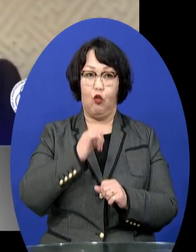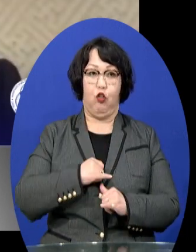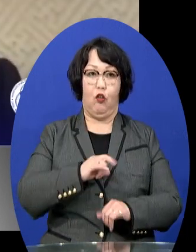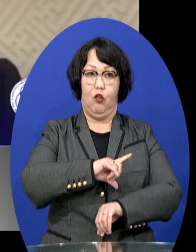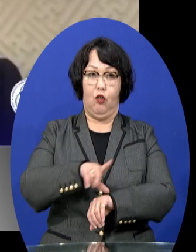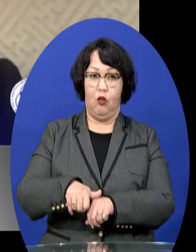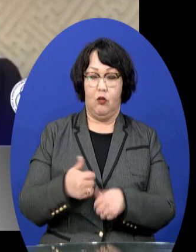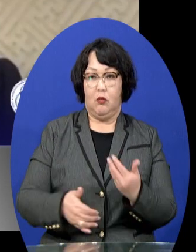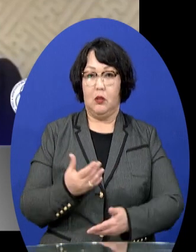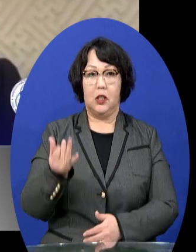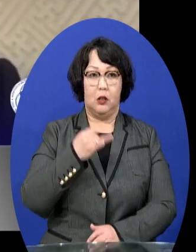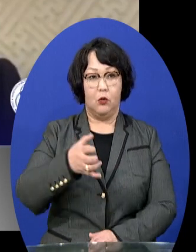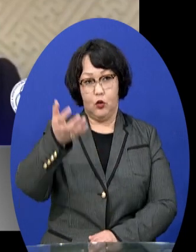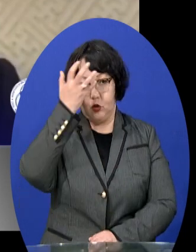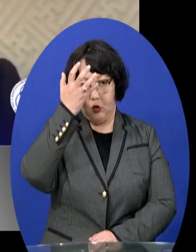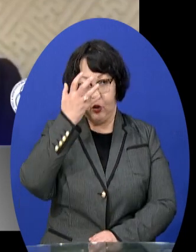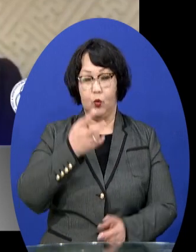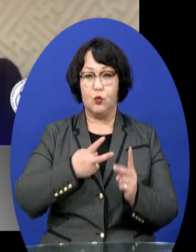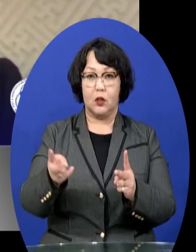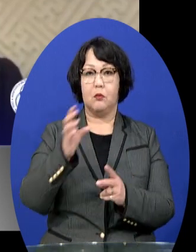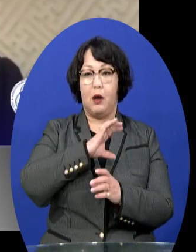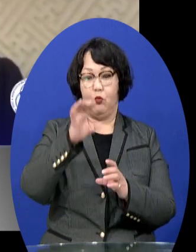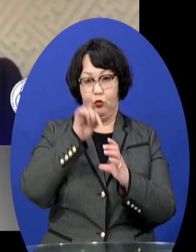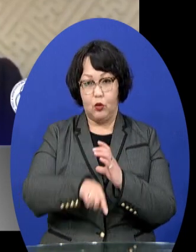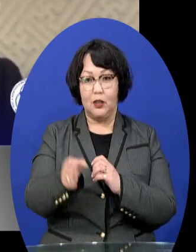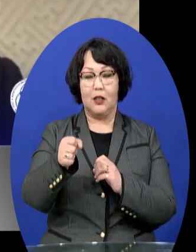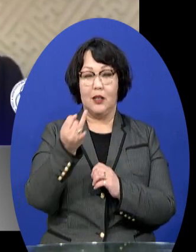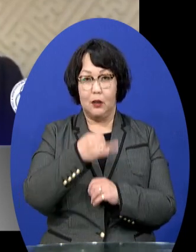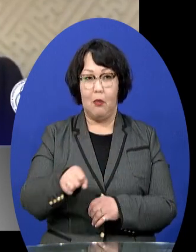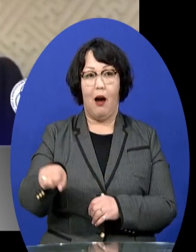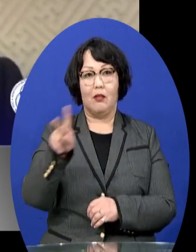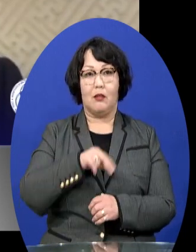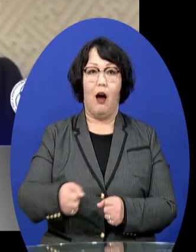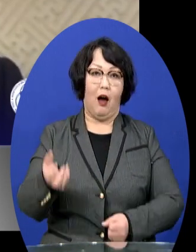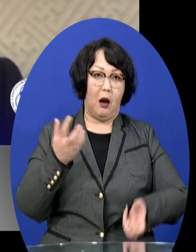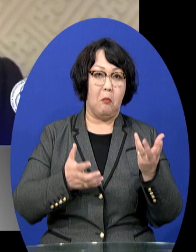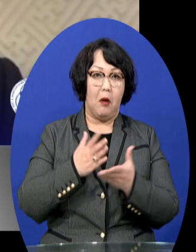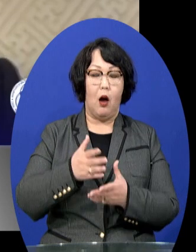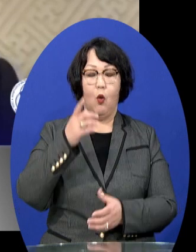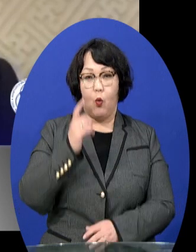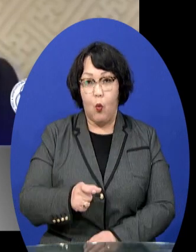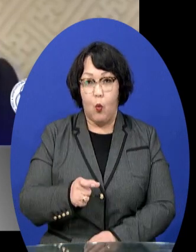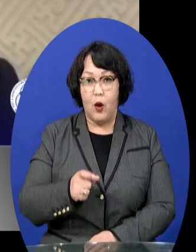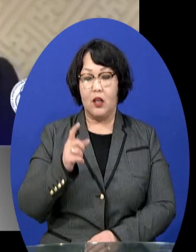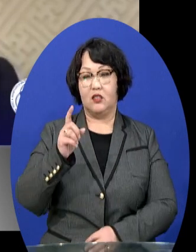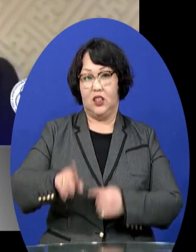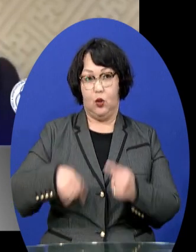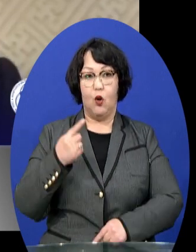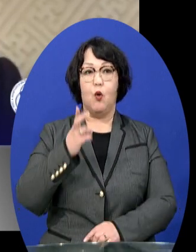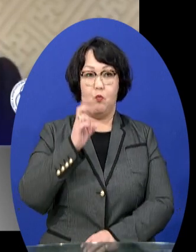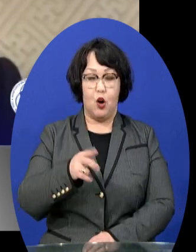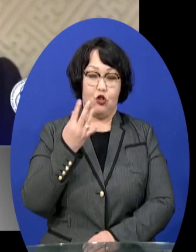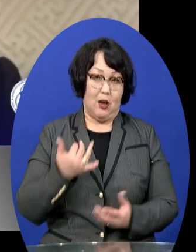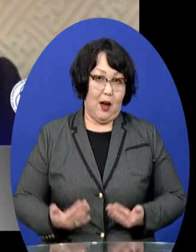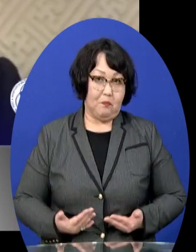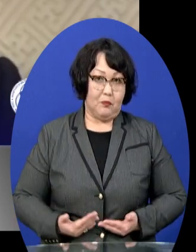бол их янз янзын байдлаар төрийн одоо шинэ үйлчлэгийн өдр гардаг. Тэр энэ бол ихэнх тохиолдолд бас заримдаа хүнээсээ илүүтэйгээр одоо шинэ бодит нөхцөл